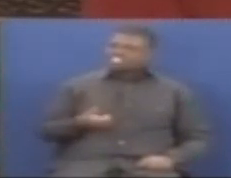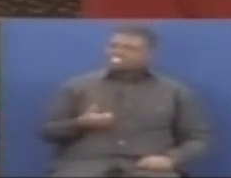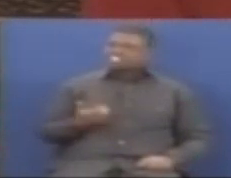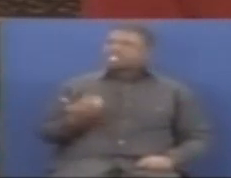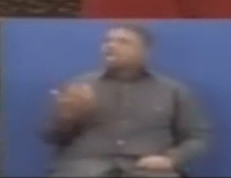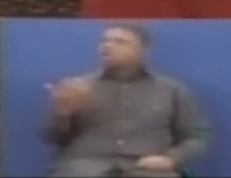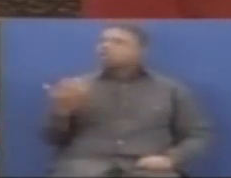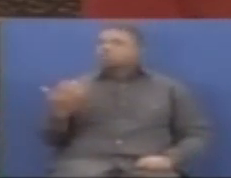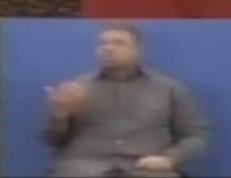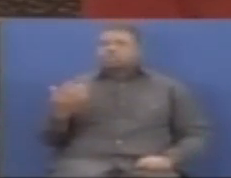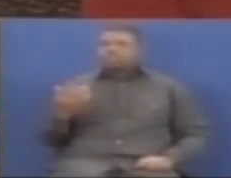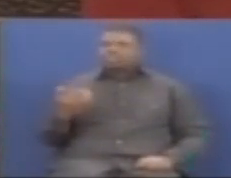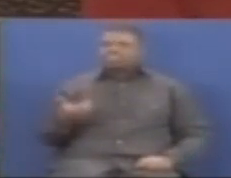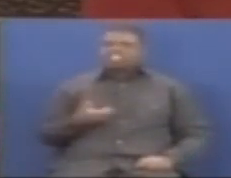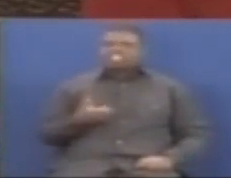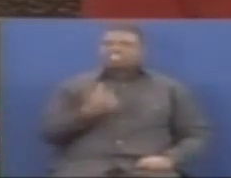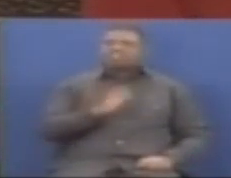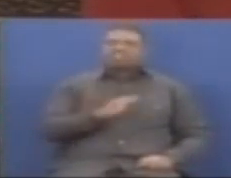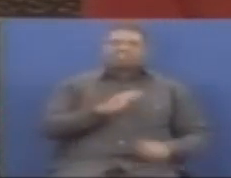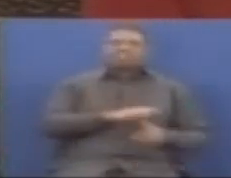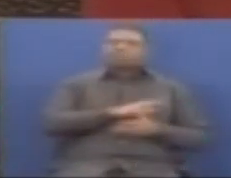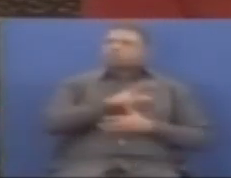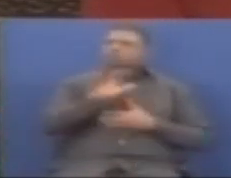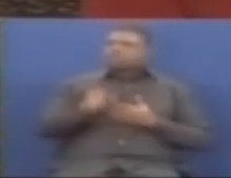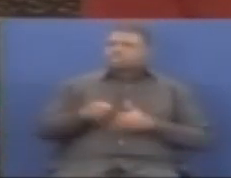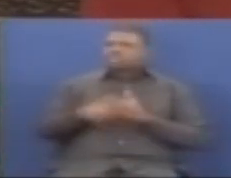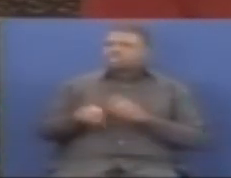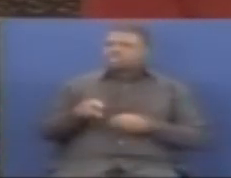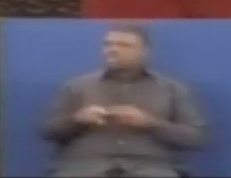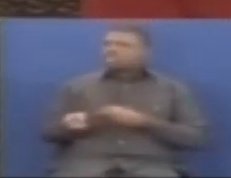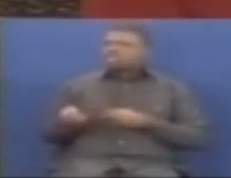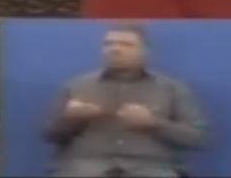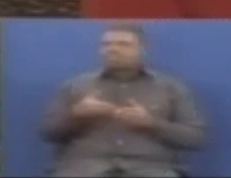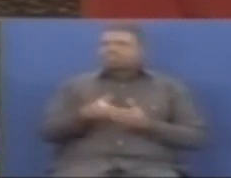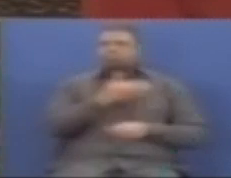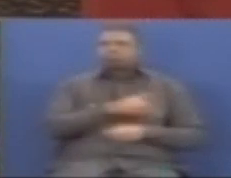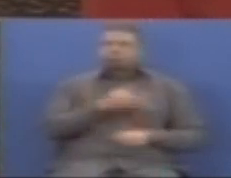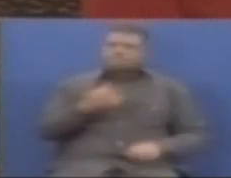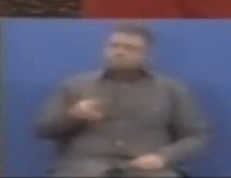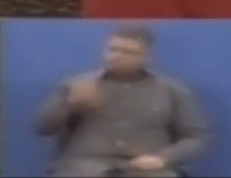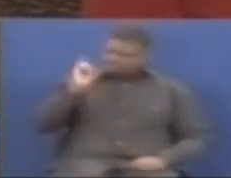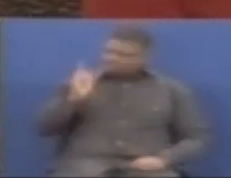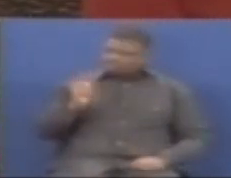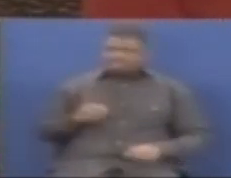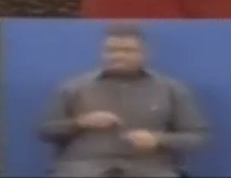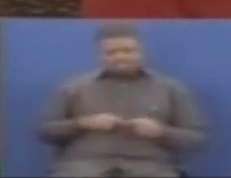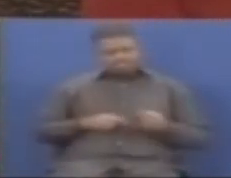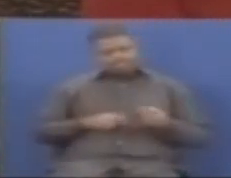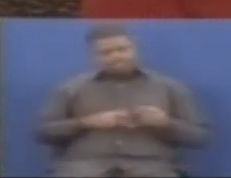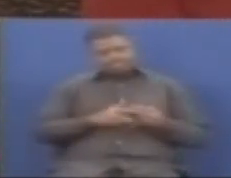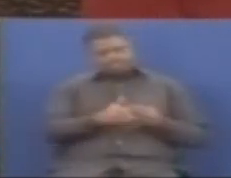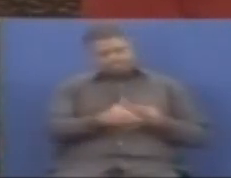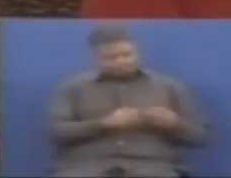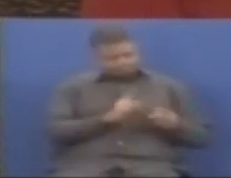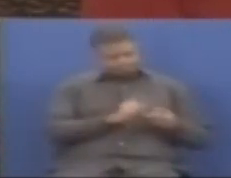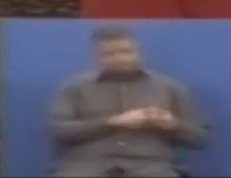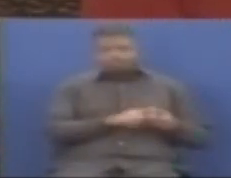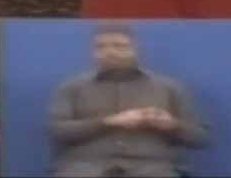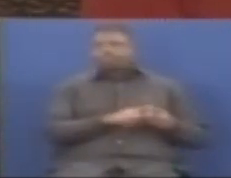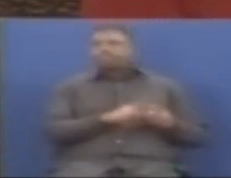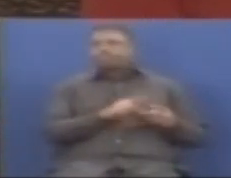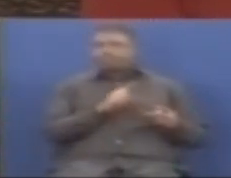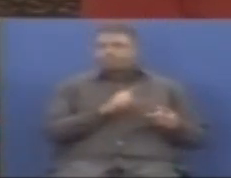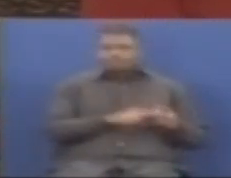5 ambazo vijiji vyake vyote katika kata hizo havijafikiwa na huduma ya umeme: kata za Kizara, kata ya